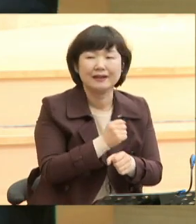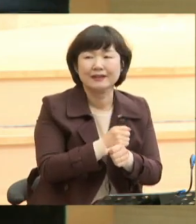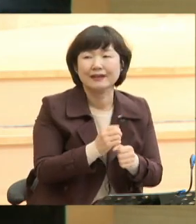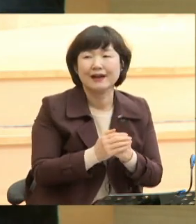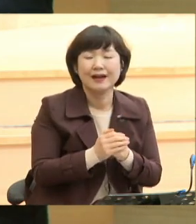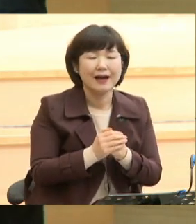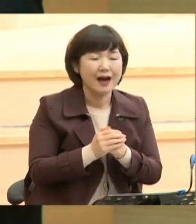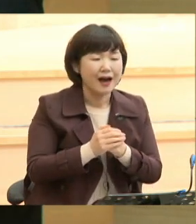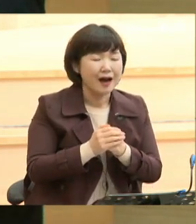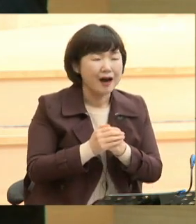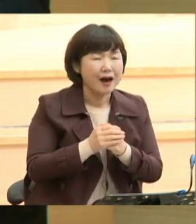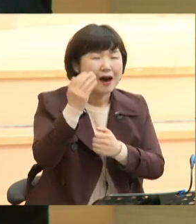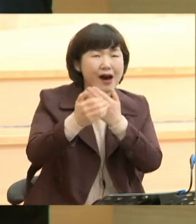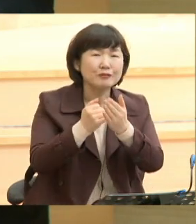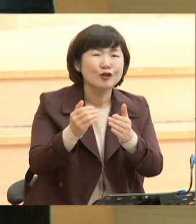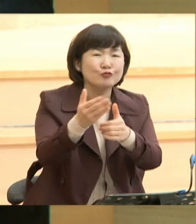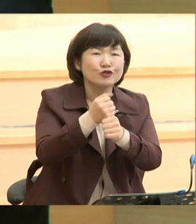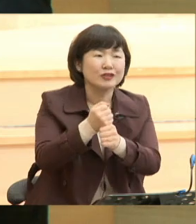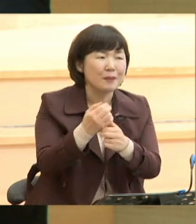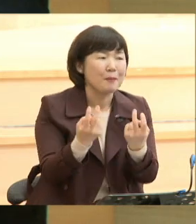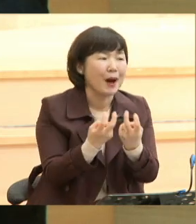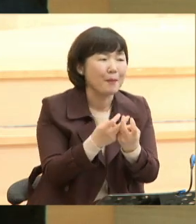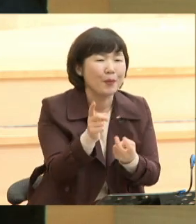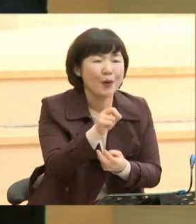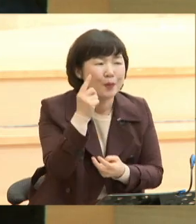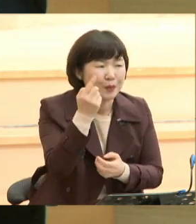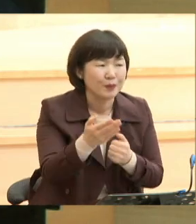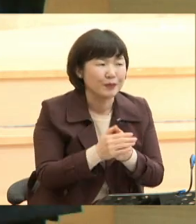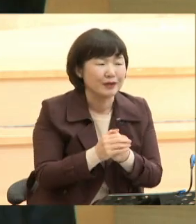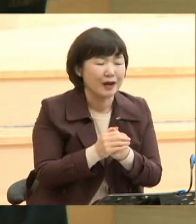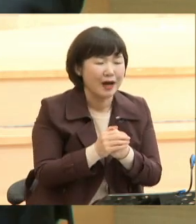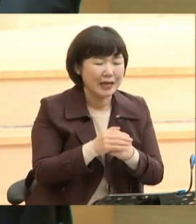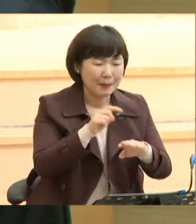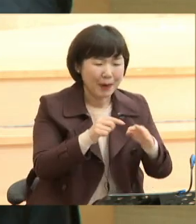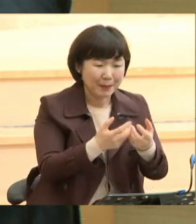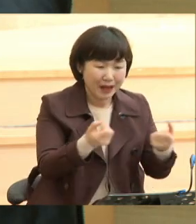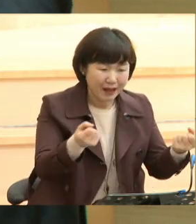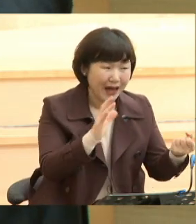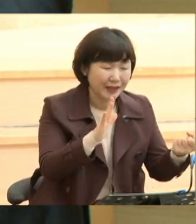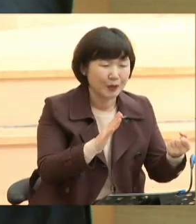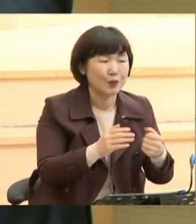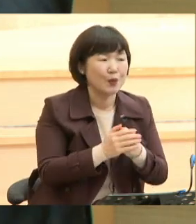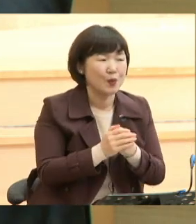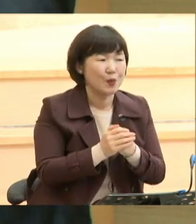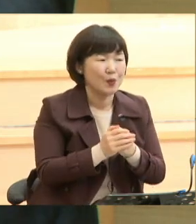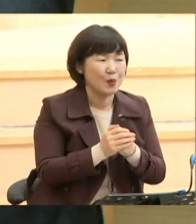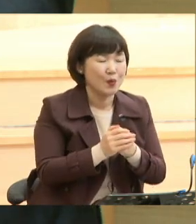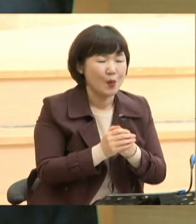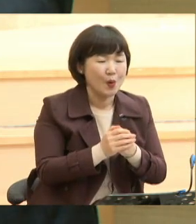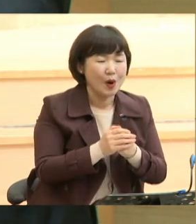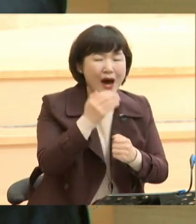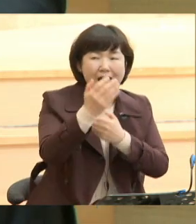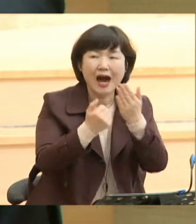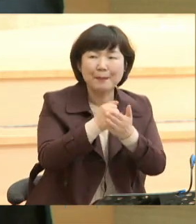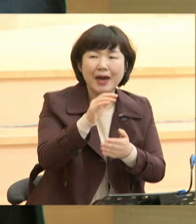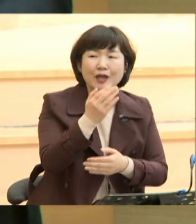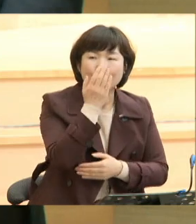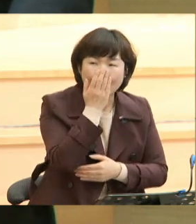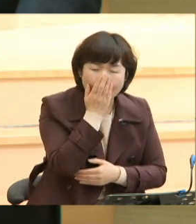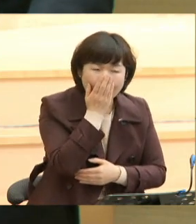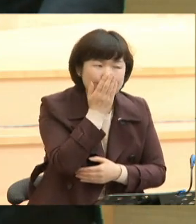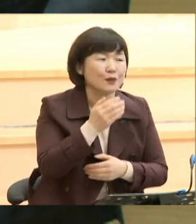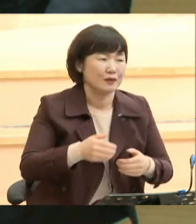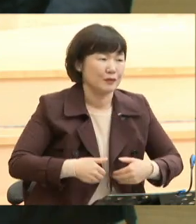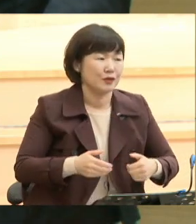어떻게 하나님을 붙들 수 있다고요 어떻게 한 마음으로 모을 수 있다고요 하나님 앞에 겸손은 실제로 이렇게 말합니다 주 앞에서